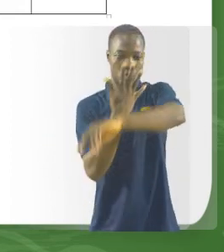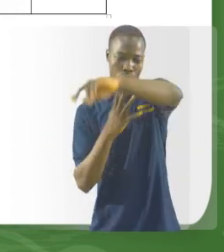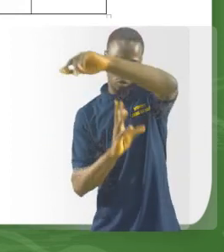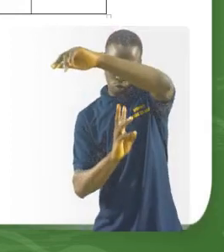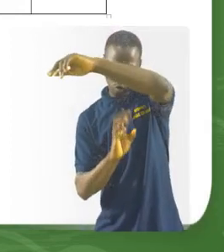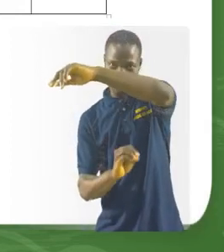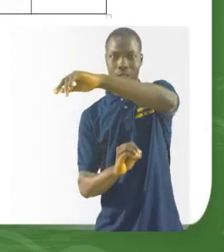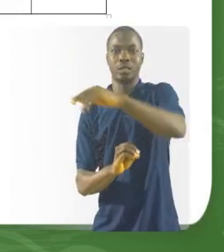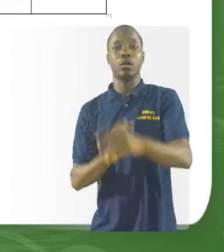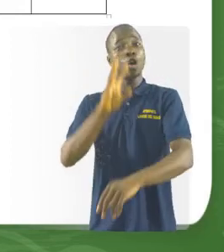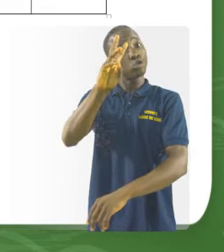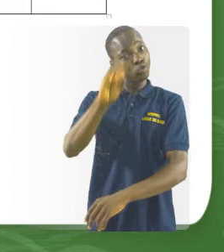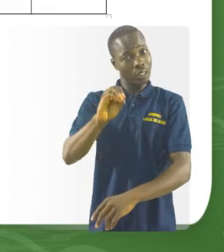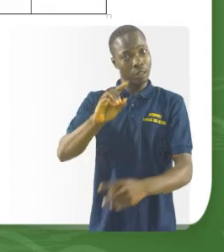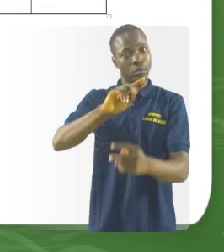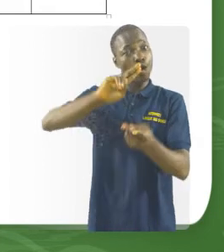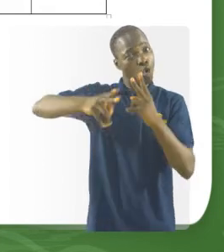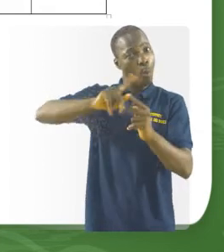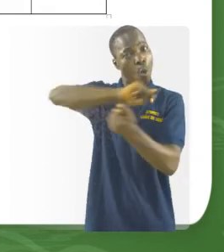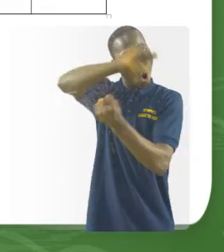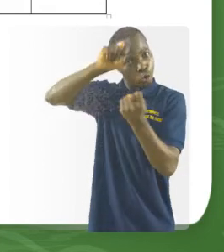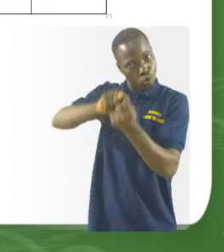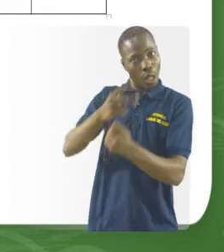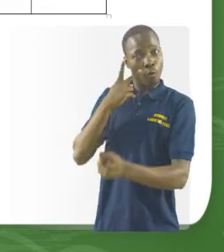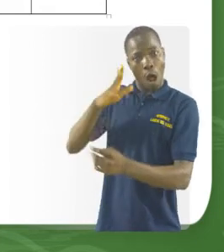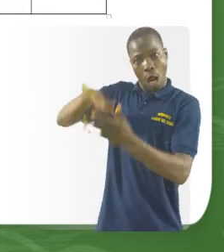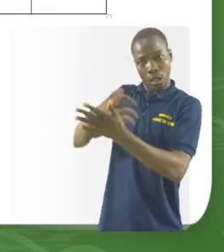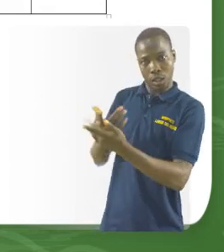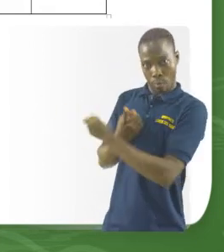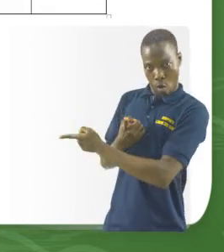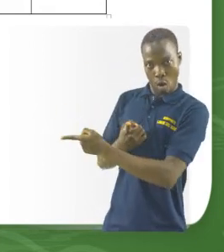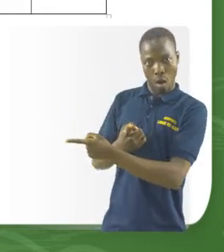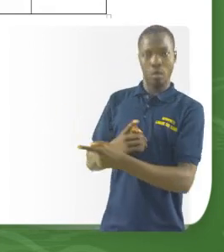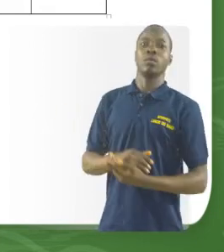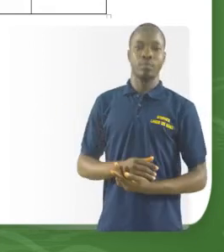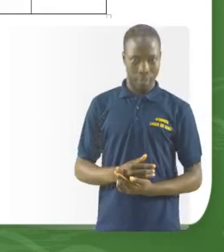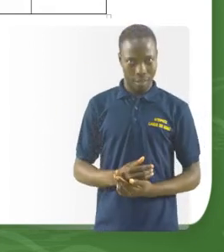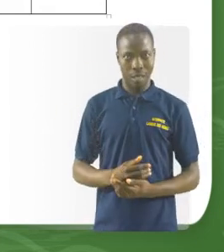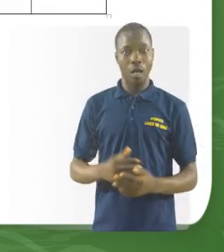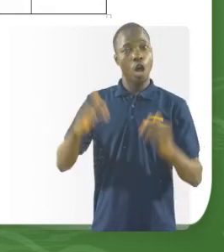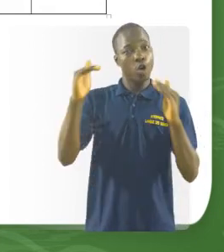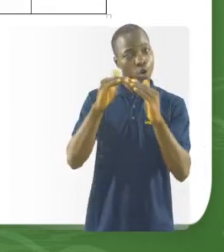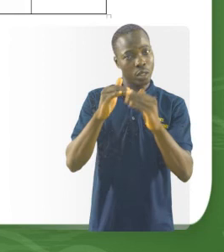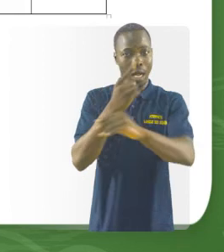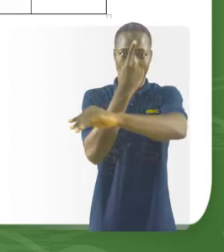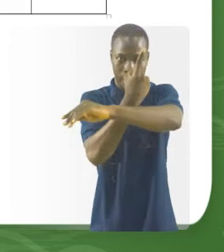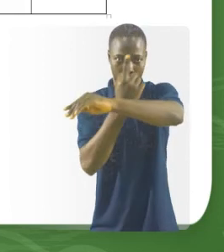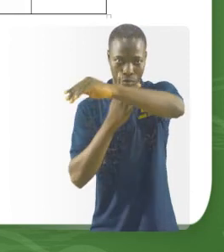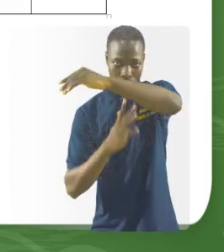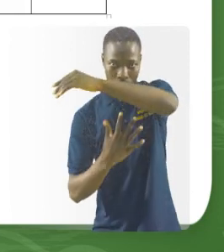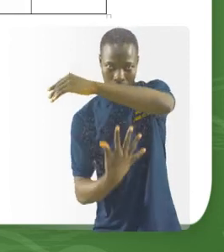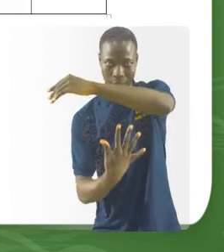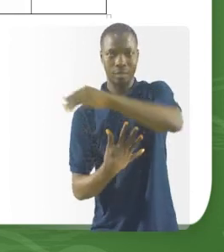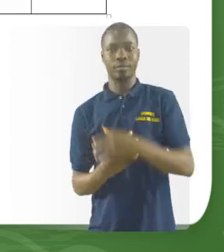total. Donc, après avoir simplifié par 12, on obtient 1 sur 5.